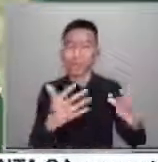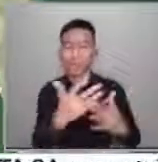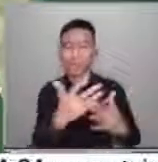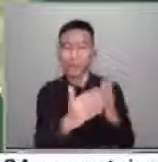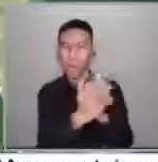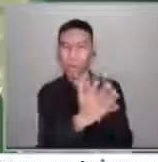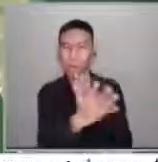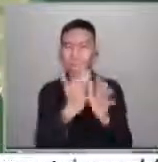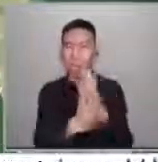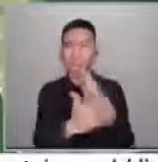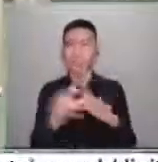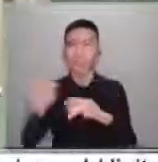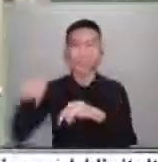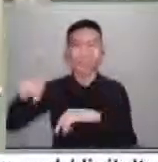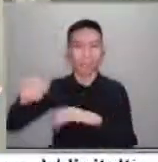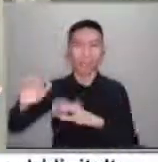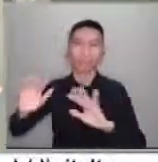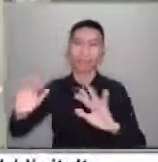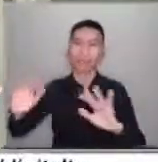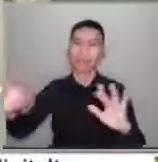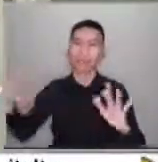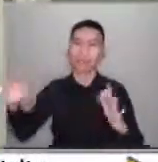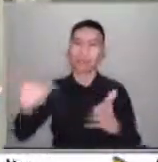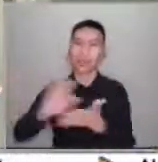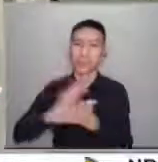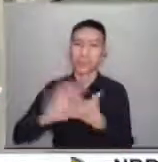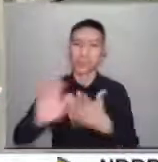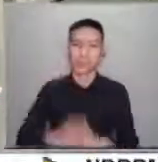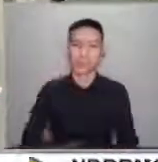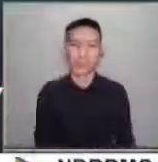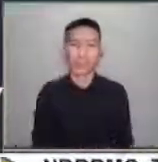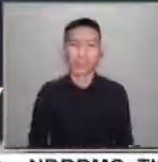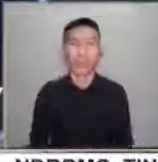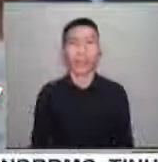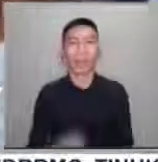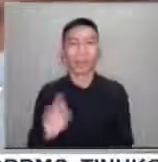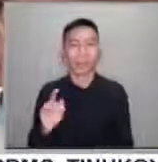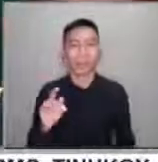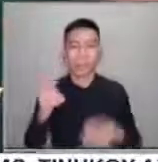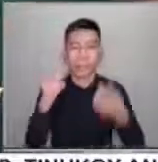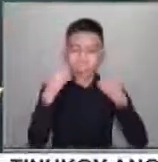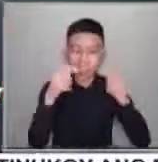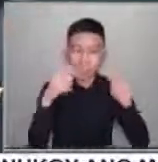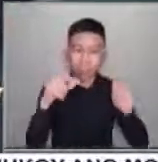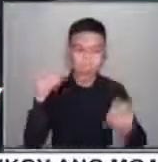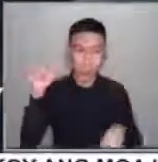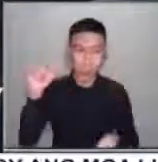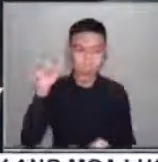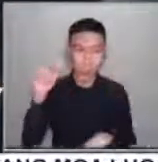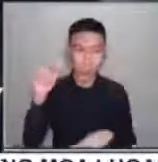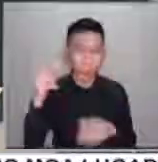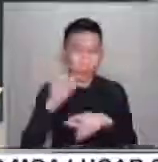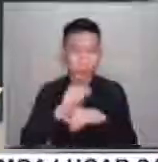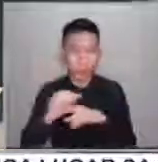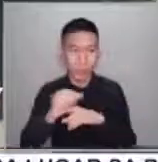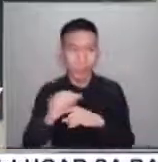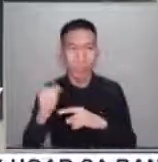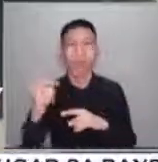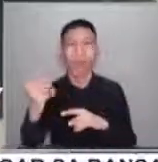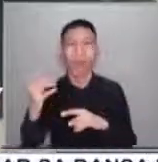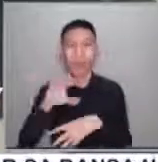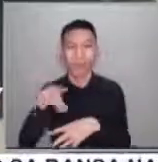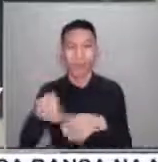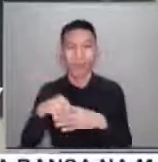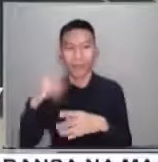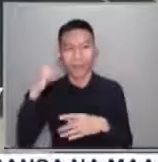here, it was seamless. Ang live trial domestic flight na isinagawang ay bahagi ng basic trial para makakuha na ang paliparan